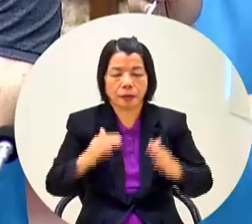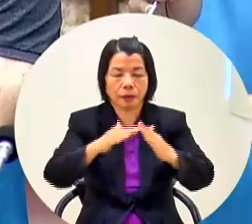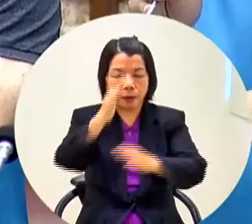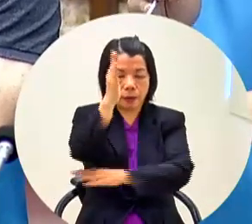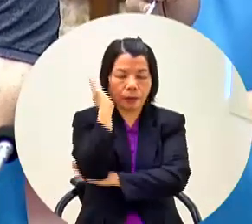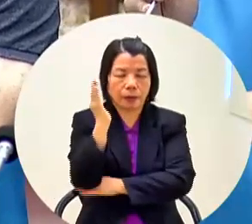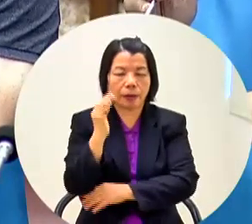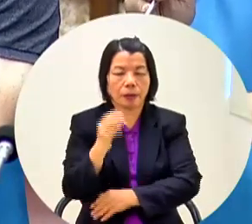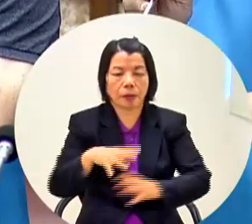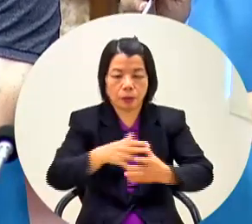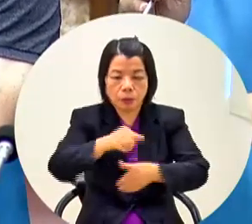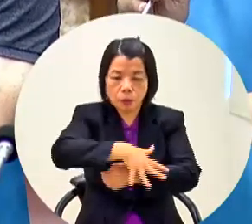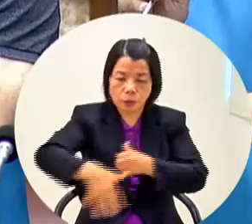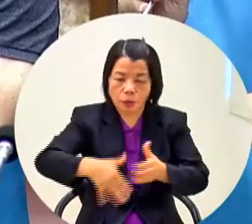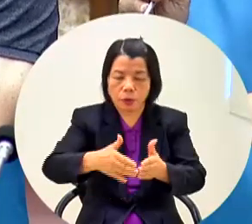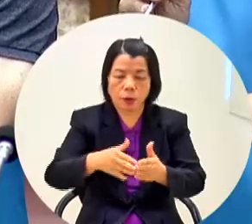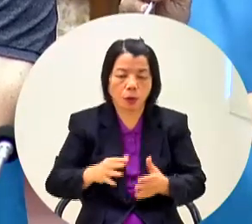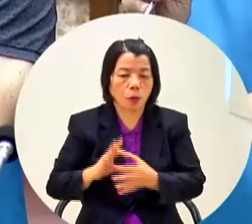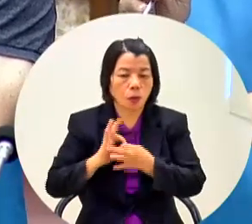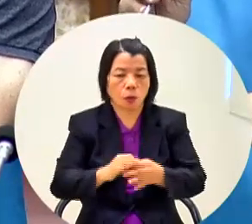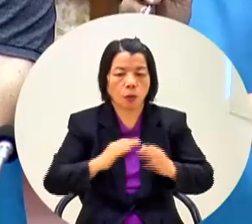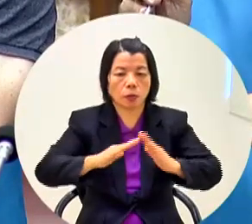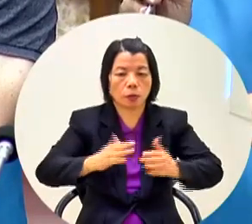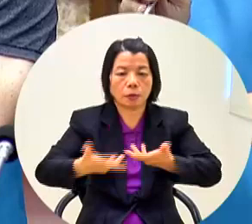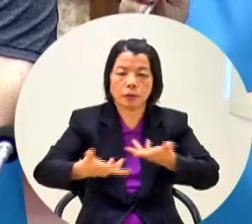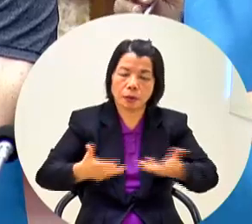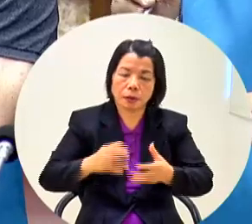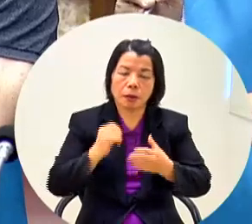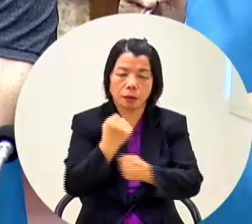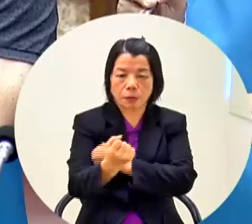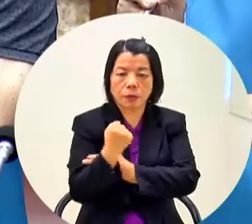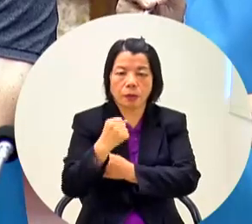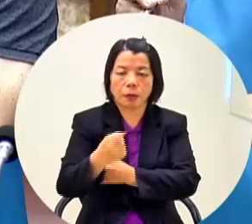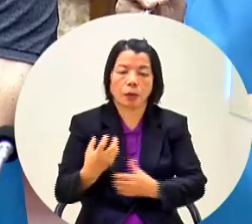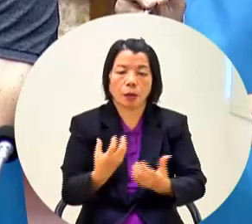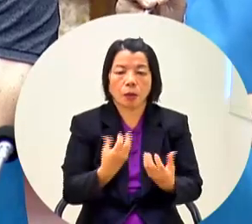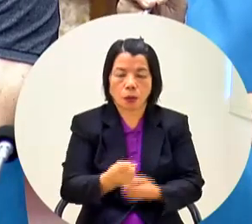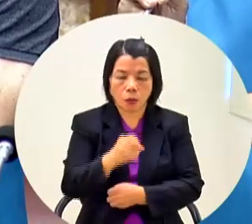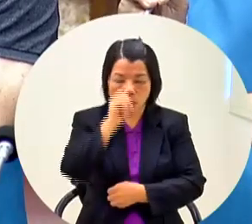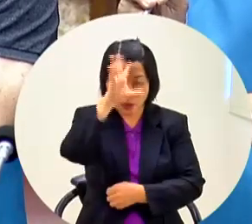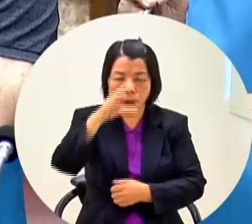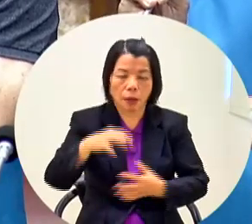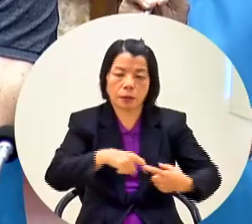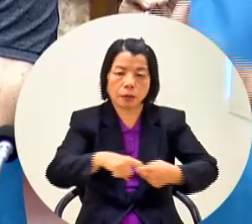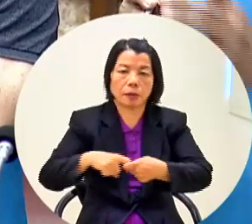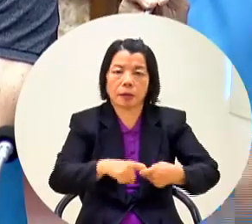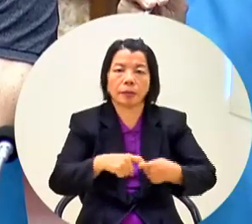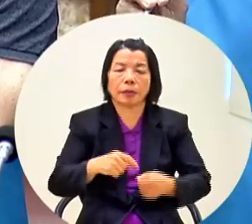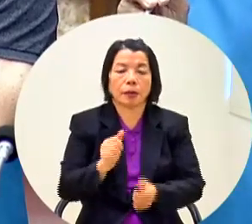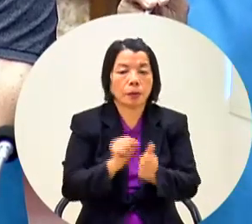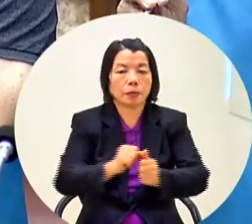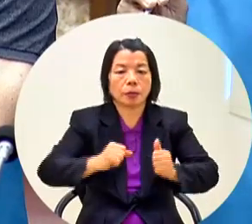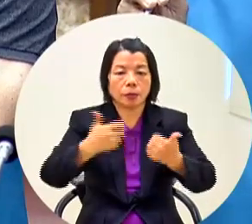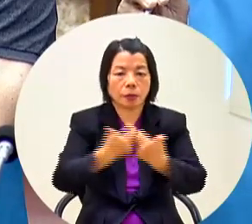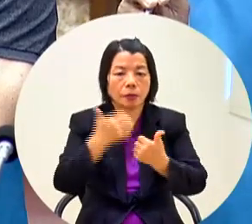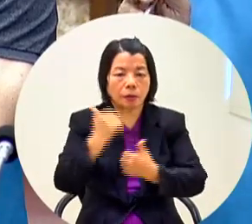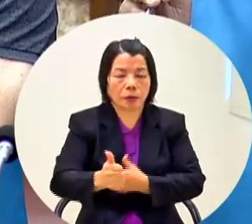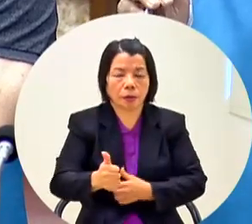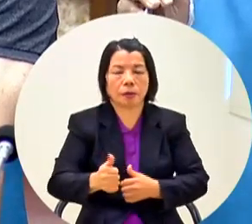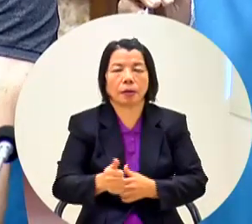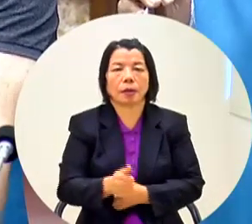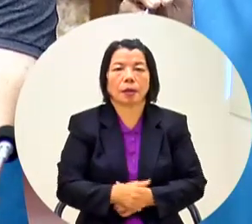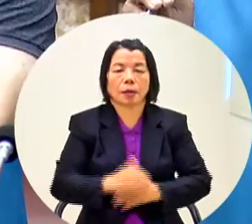直为了我们市政在努力。我们五党联盟特别予以哈，我们副议长的领导以及我们市长的领导哈，特别